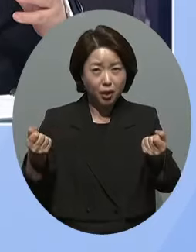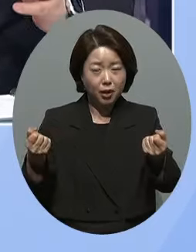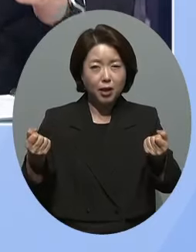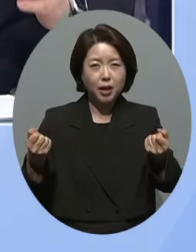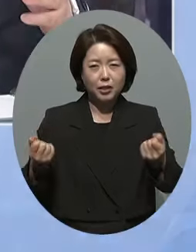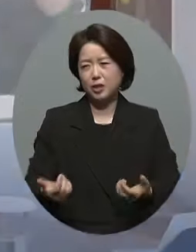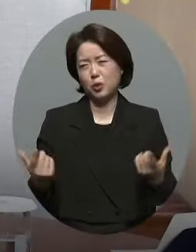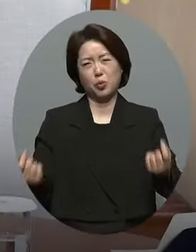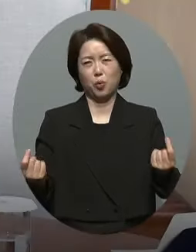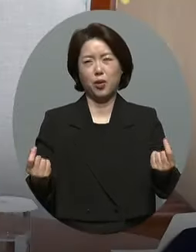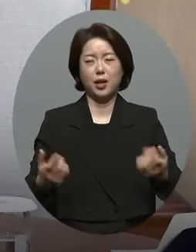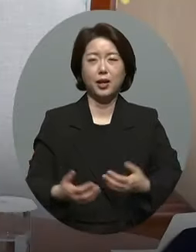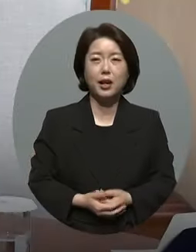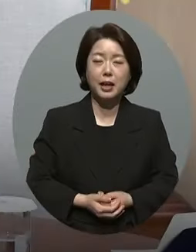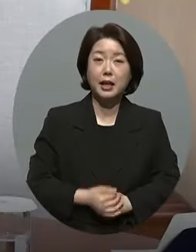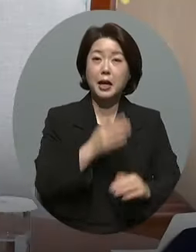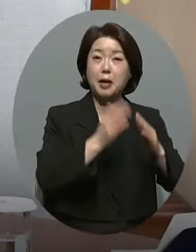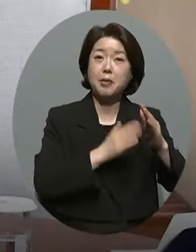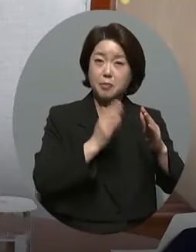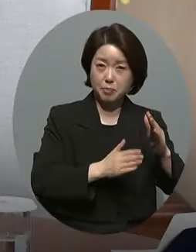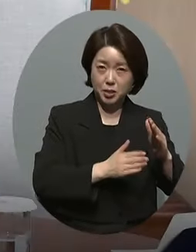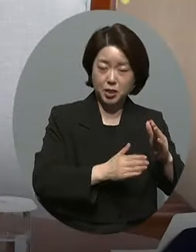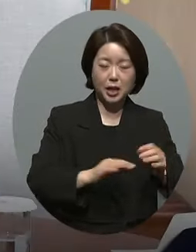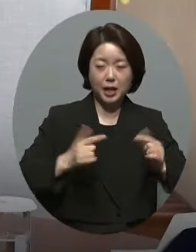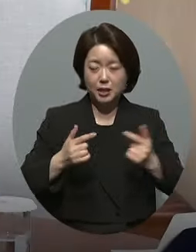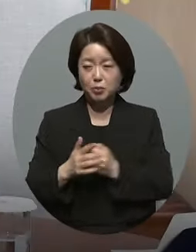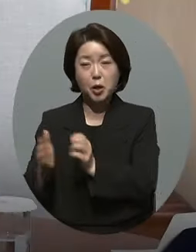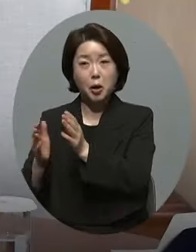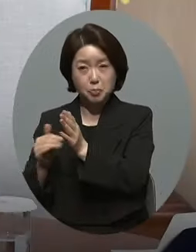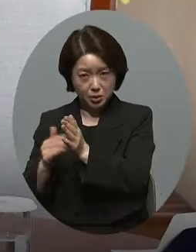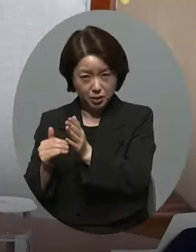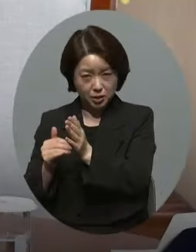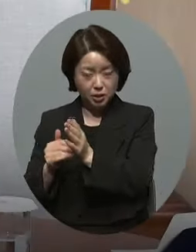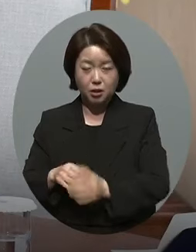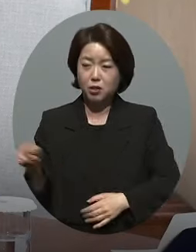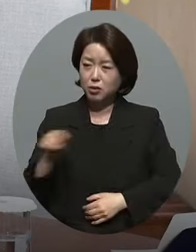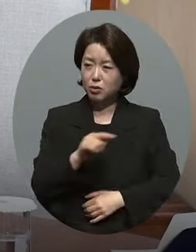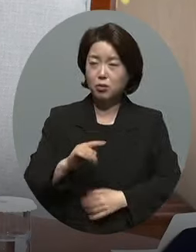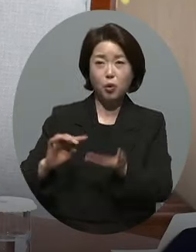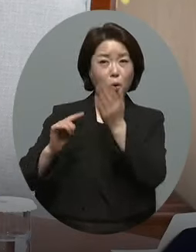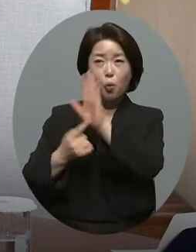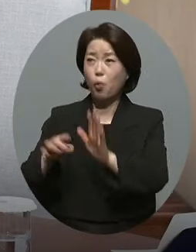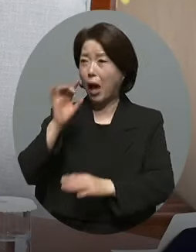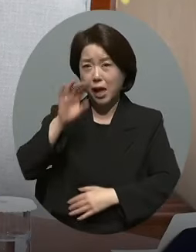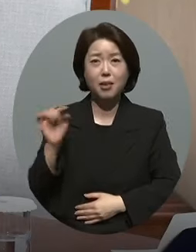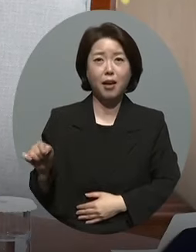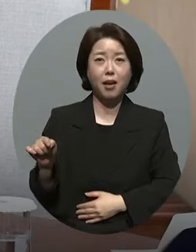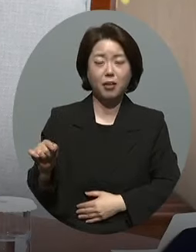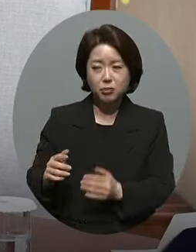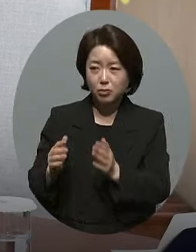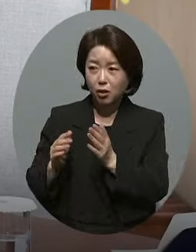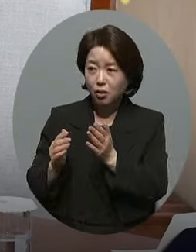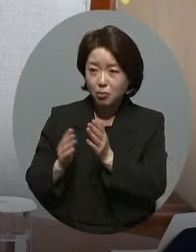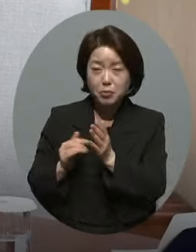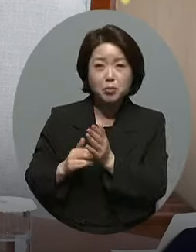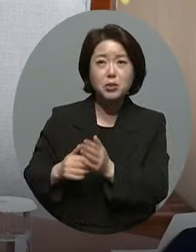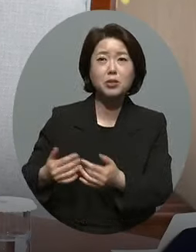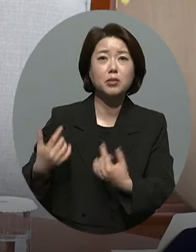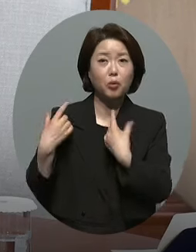공식이든 선이든 어이 비공개가 되었어야 되는 건데 이게 공개가 됐기 때문에 이게 대통령실의 어떤